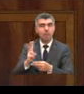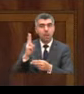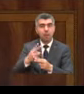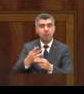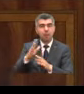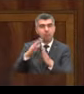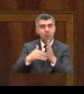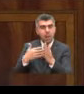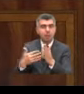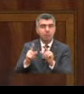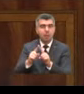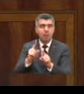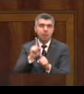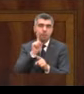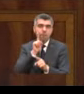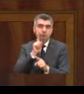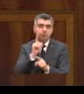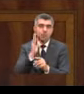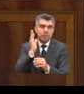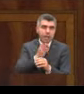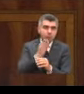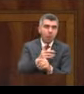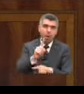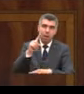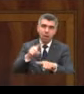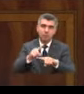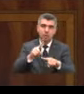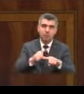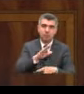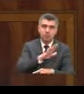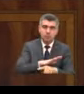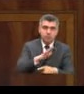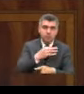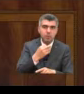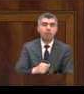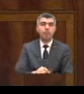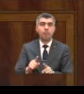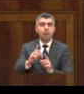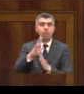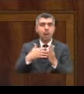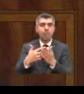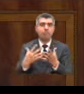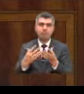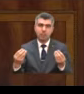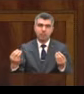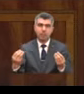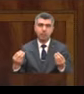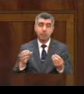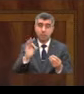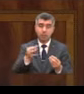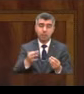بمناهضة العنف، منها الاستراتيجية الوطنية مناهضة العنف وغيرها من البرامج، واليوم السيدة الوزيرة لابد من